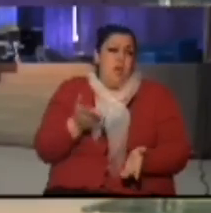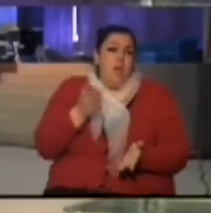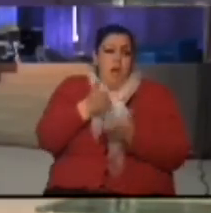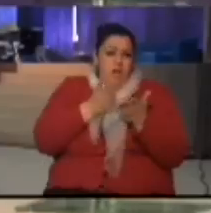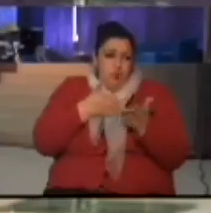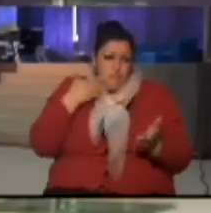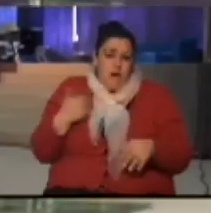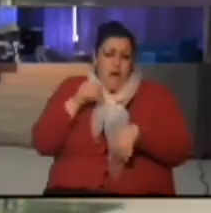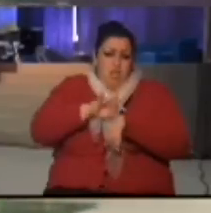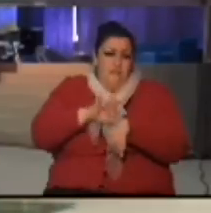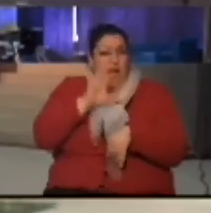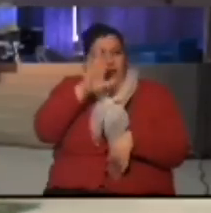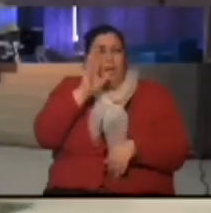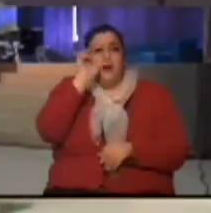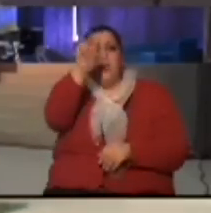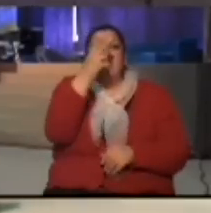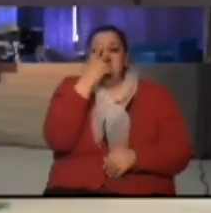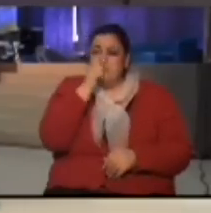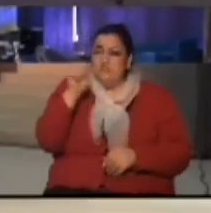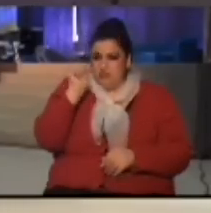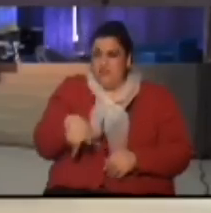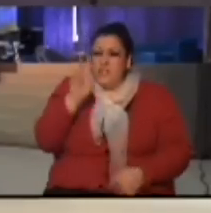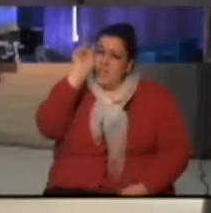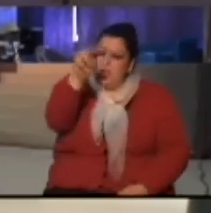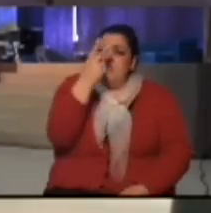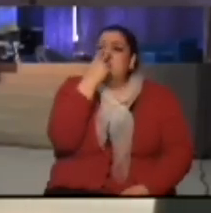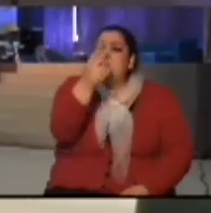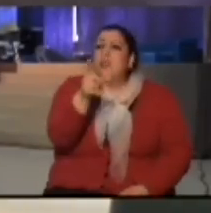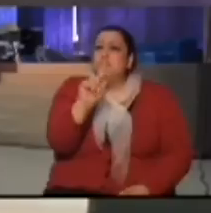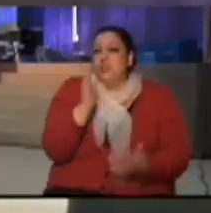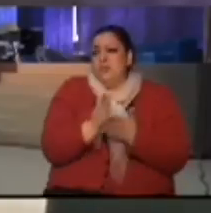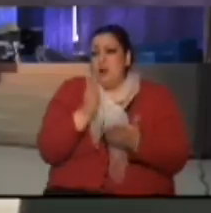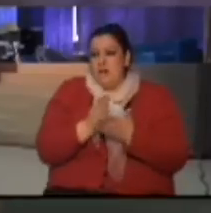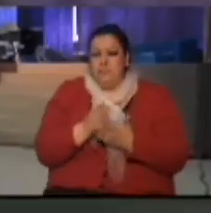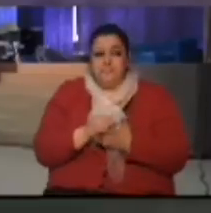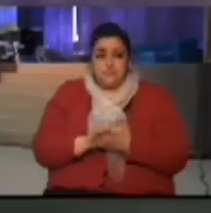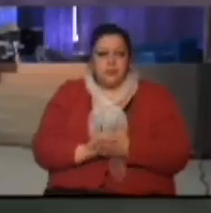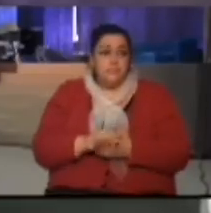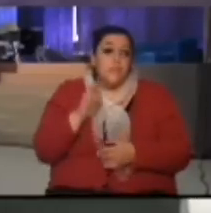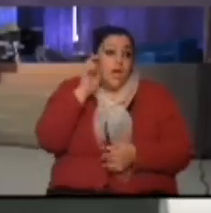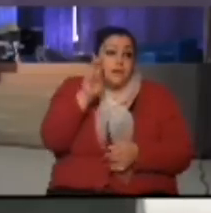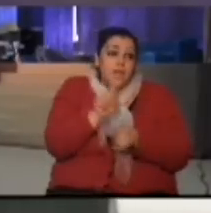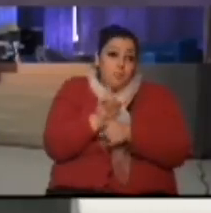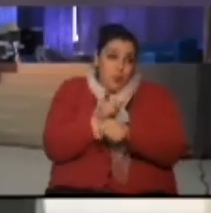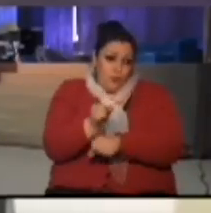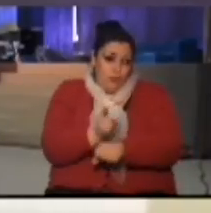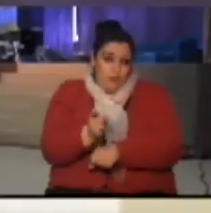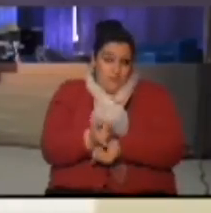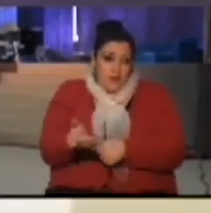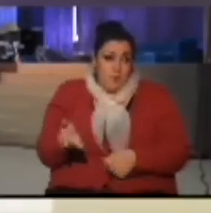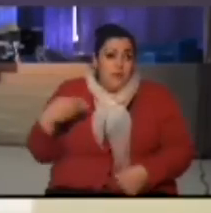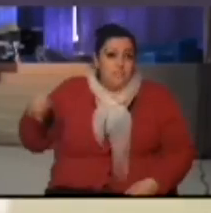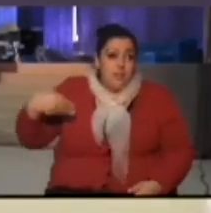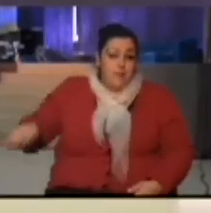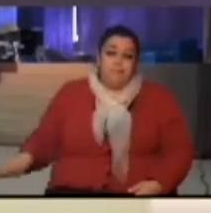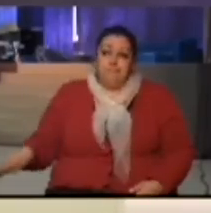Ու այս 4 հոգին Աստծո հումորը, վերցնելով իրանց զանգերը, գնում են, այդ զանգերը